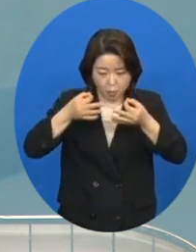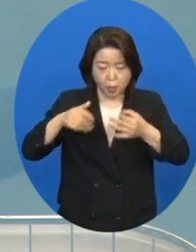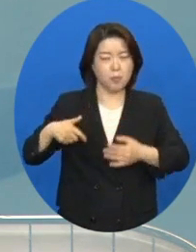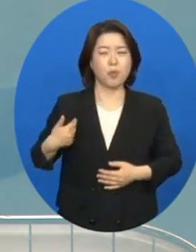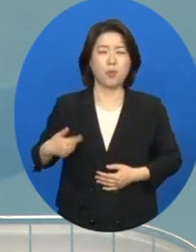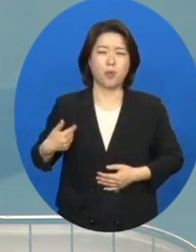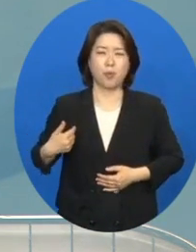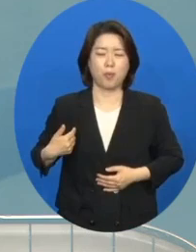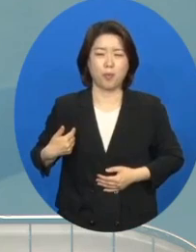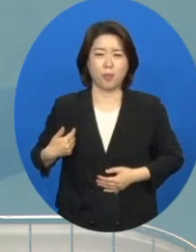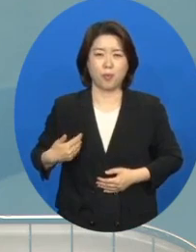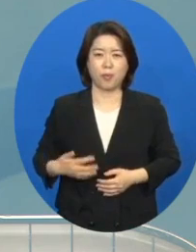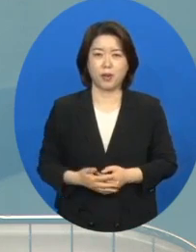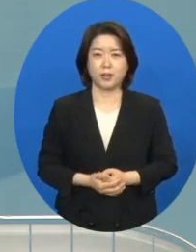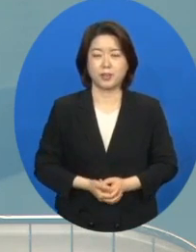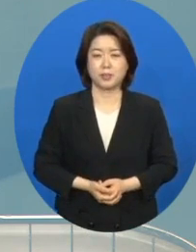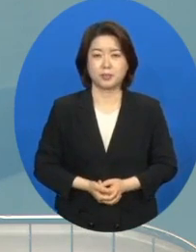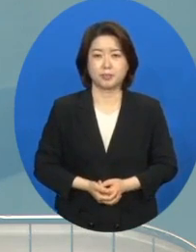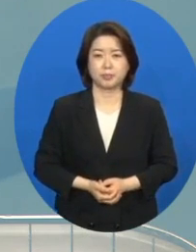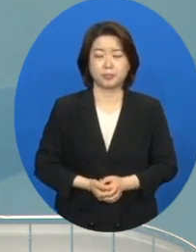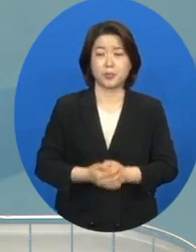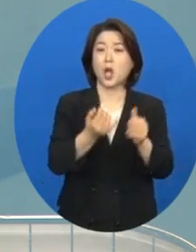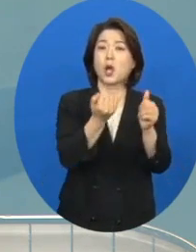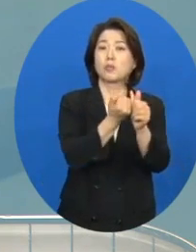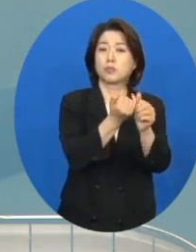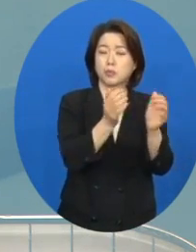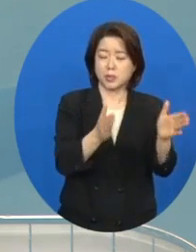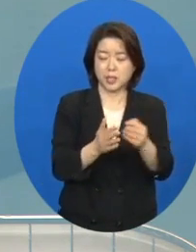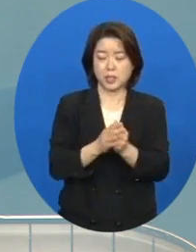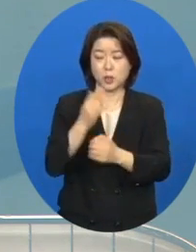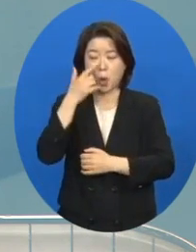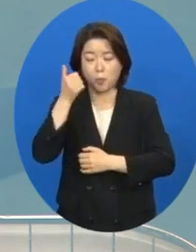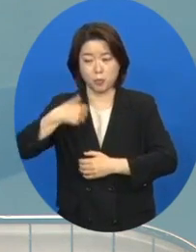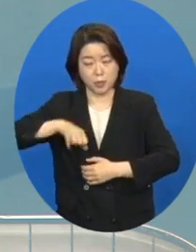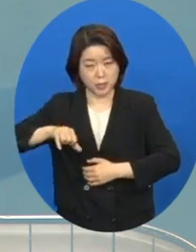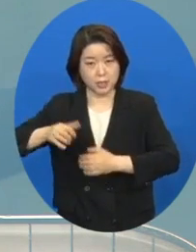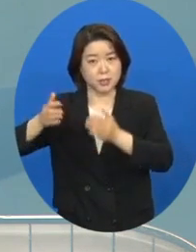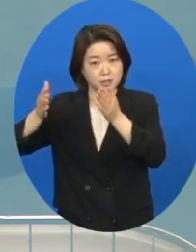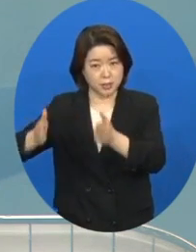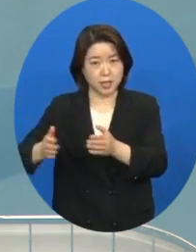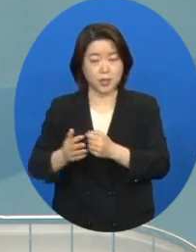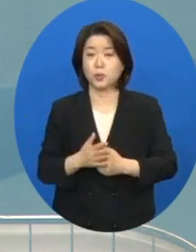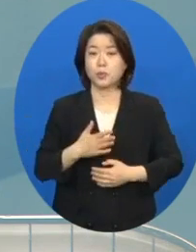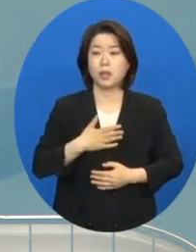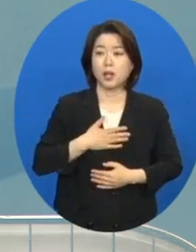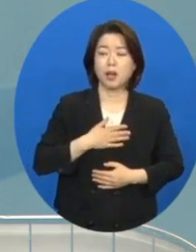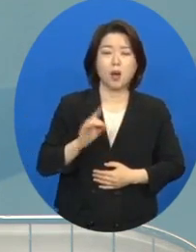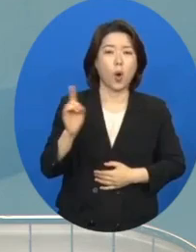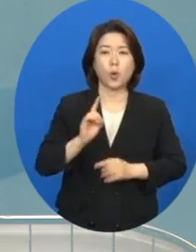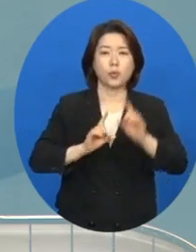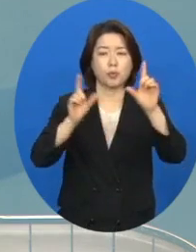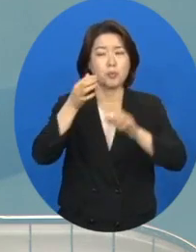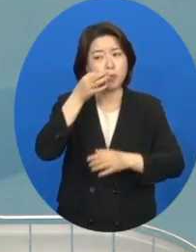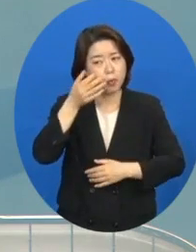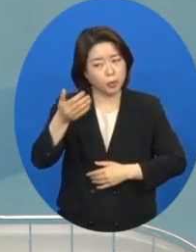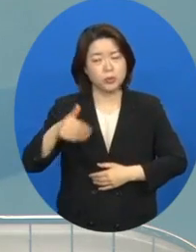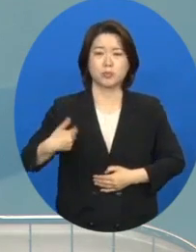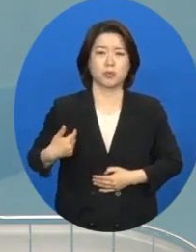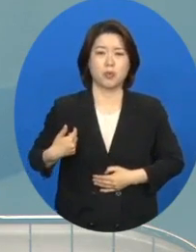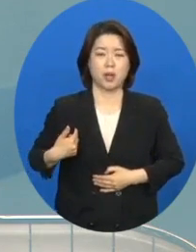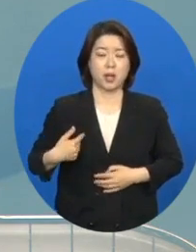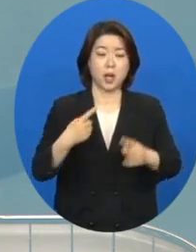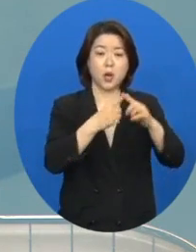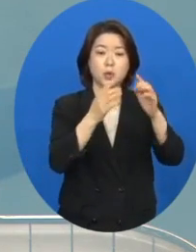모릅니다. 부부 사이에도 부모 자녀 사이에도 내가 어떤 모습인지 몰라요.